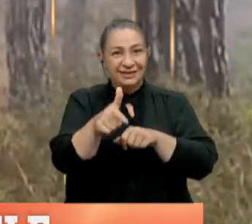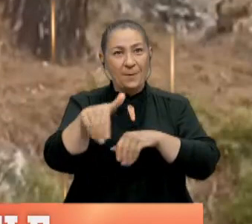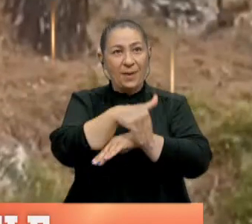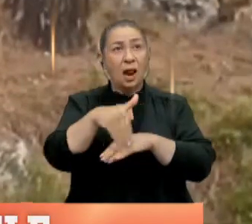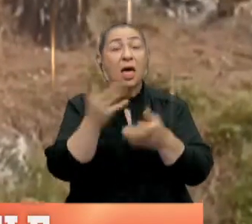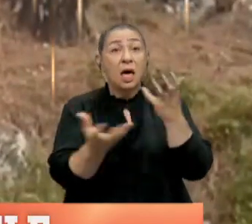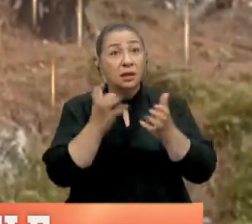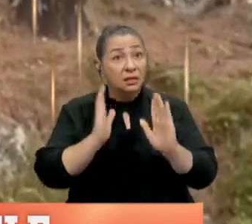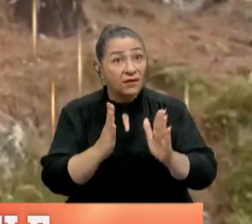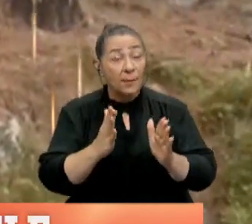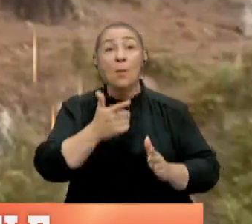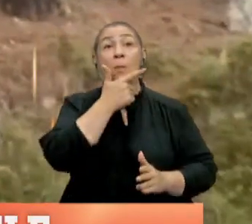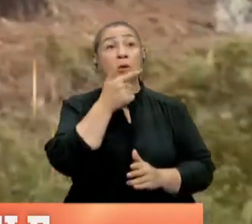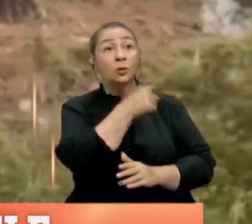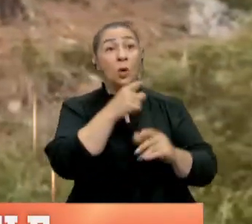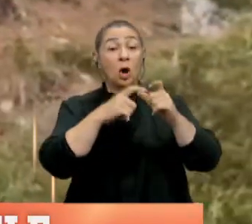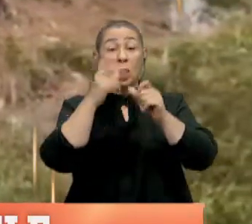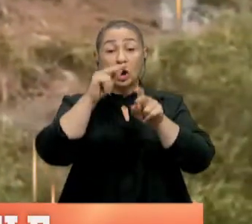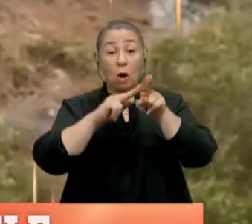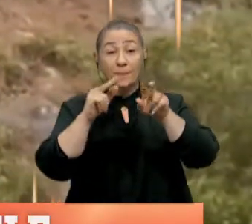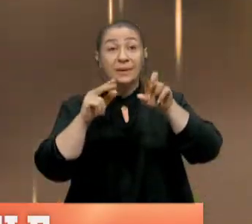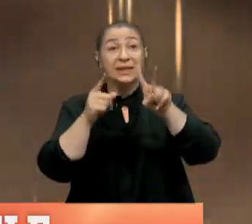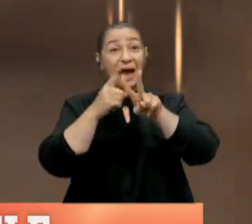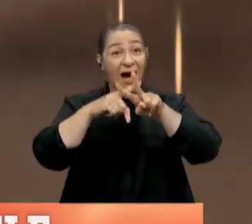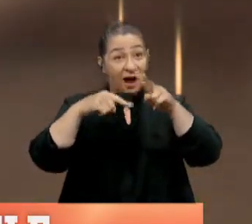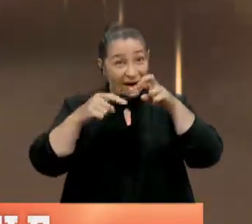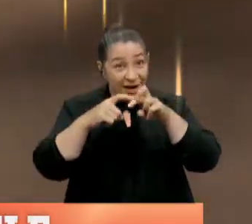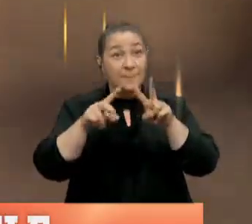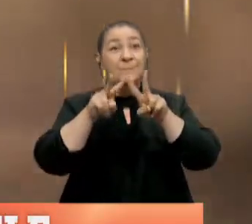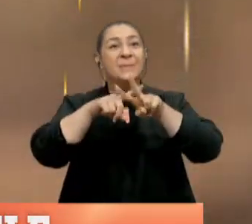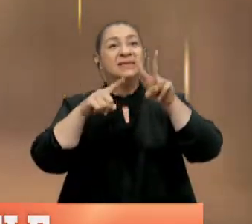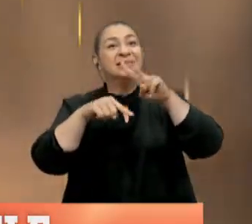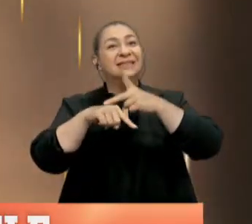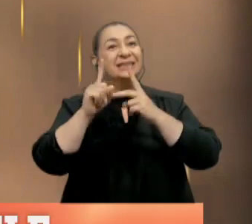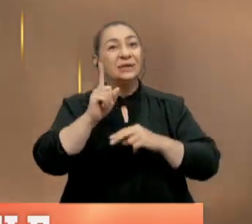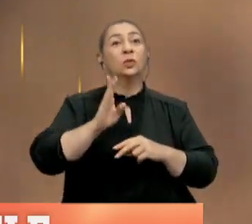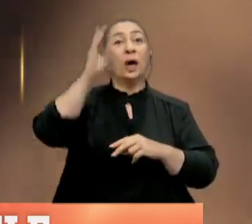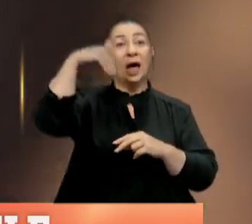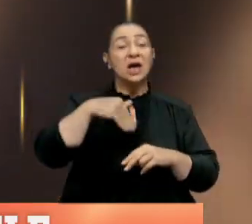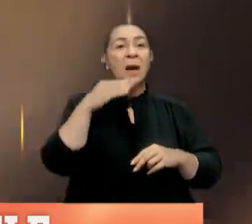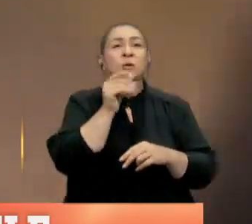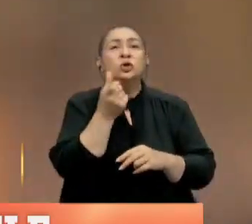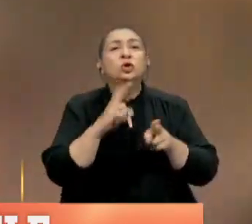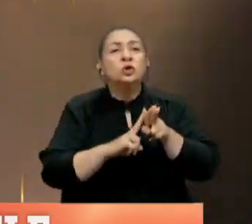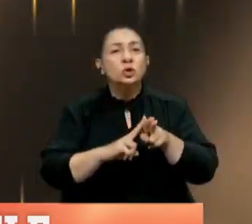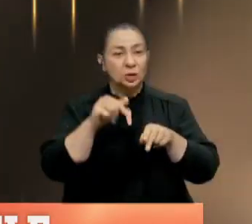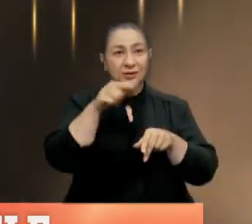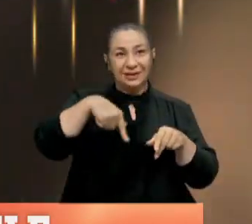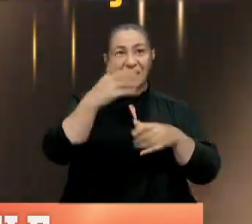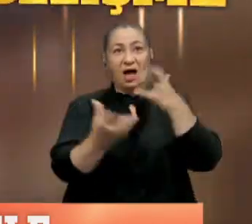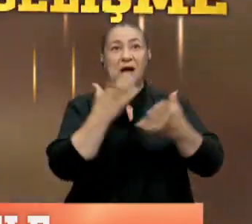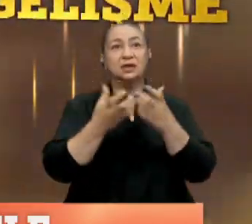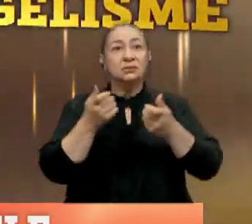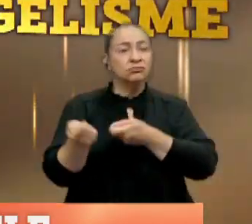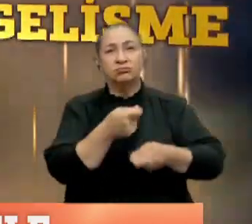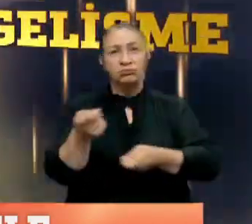hala devam ediyor. Bodrum'da Gökpınar, Yukarı ve Aşağı Mazı mahalleleriyle Armutçuk mevkisinde de yangını söndürme çalışmaları